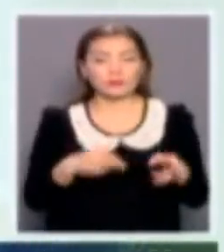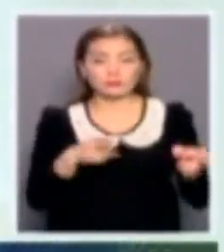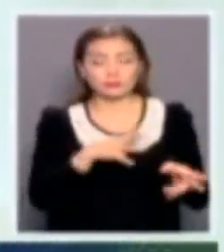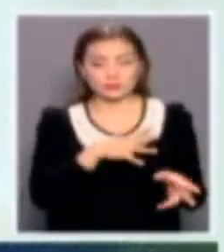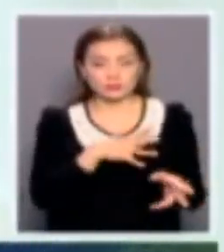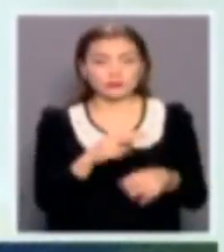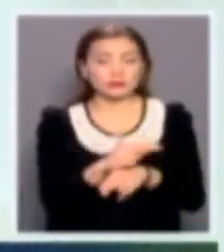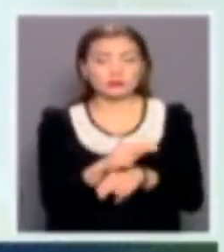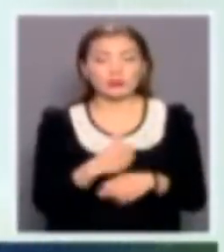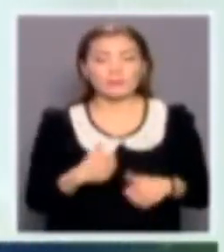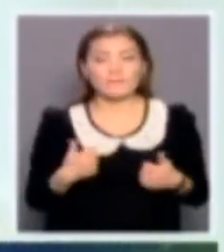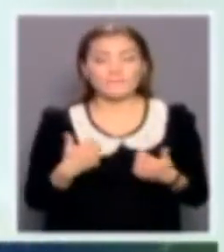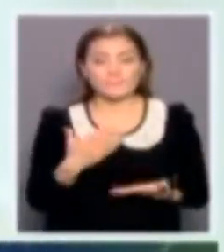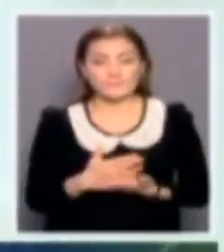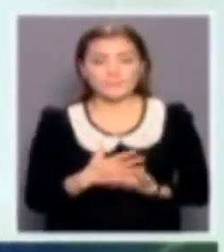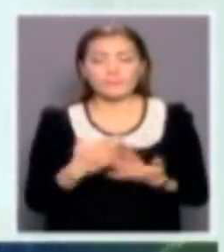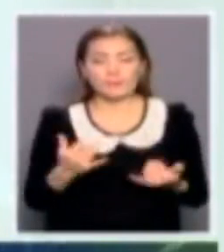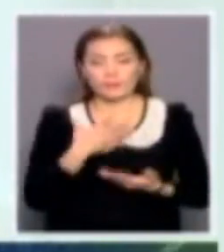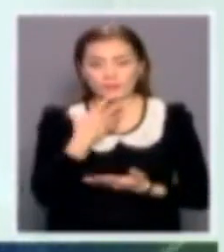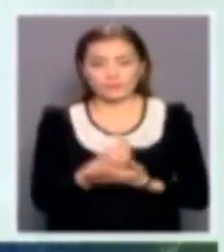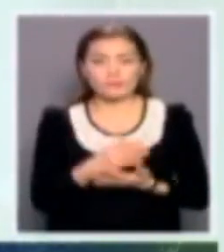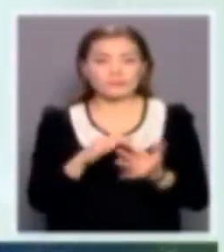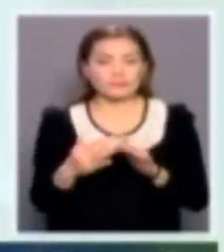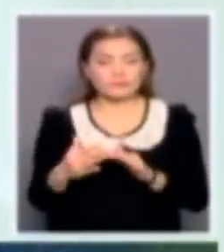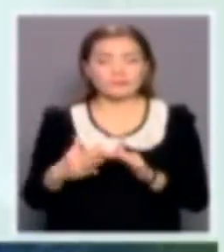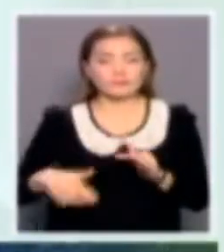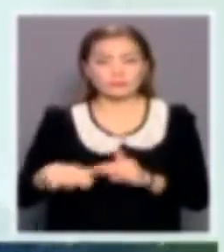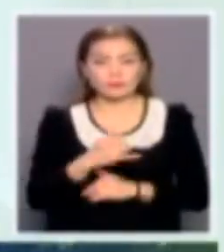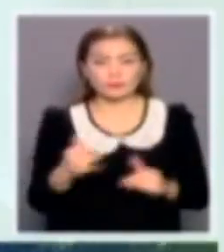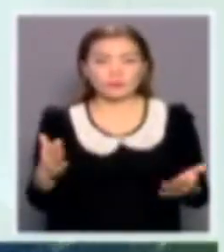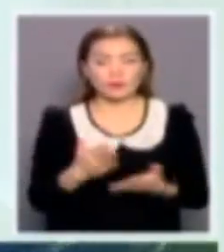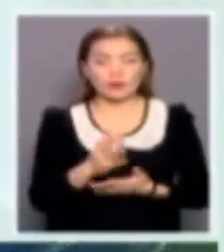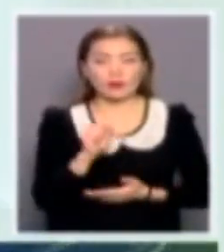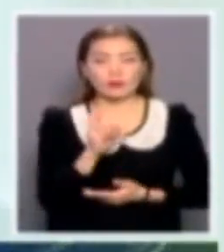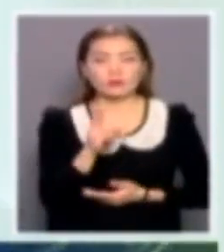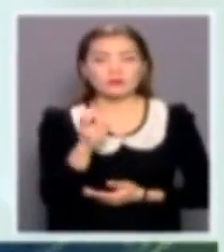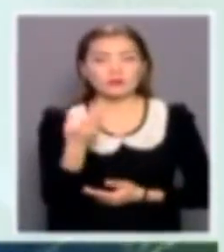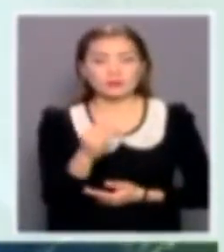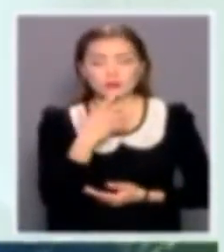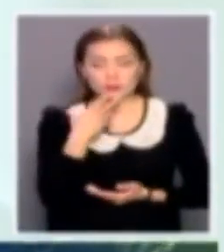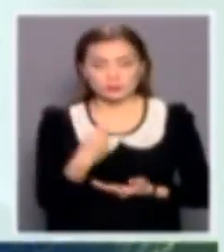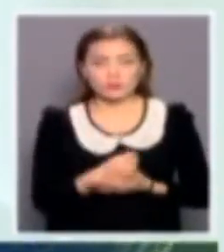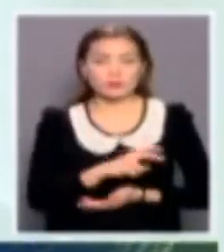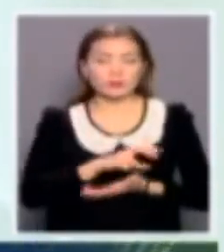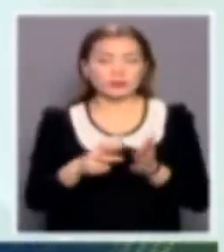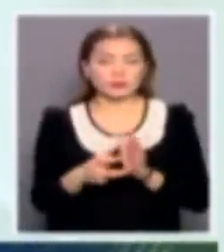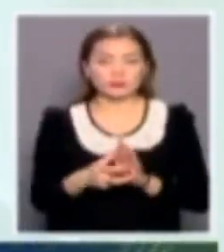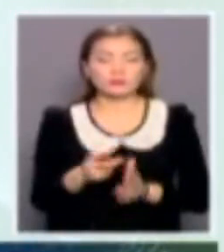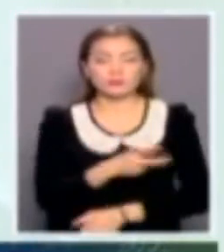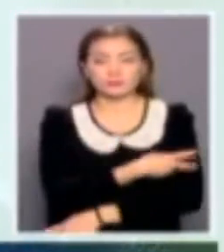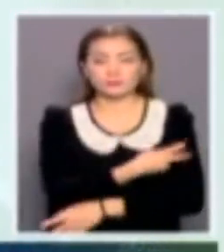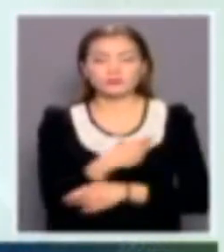жақтан ем алуға мәжбүр болды, бүгінгі күні бәріне осы Ақсай тұрғындарына өзіне керекті